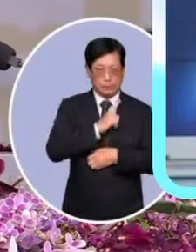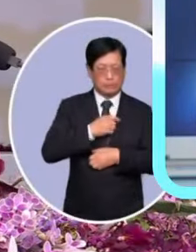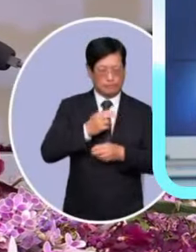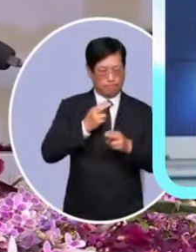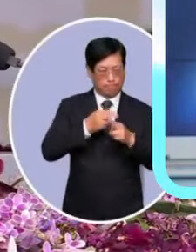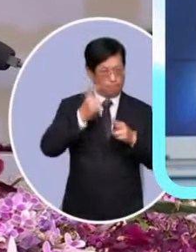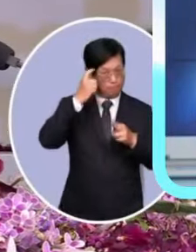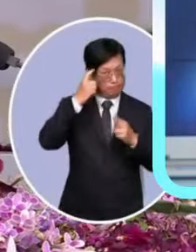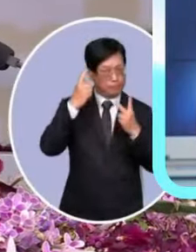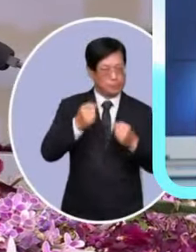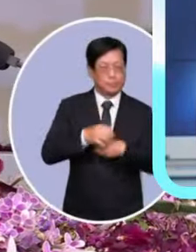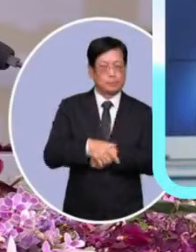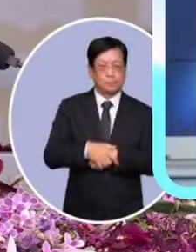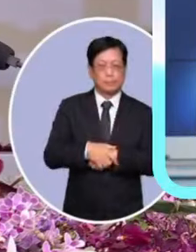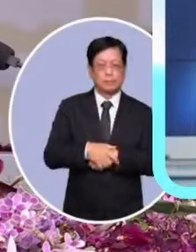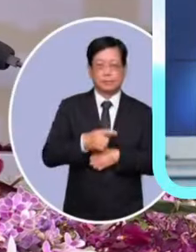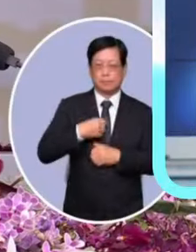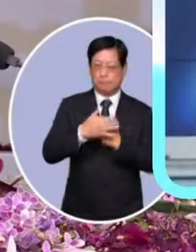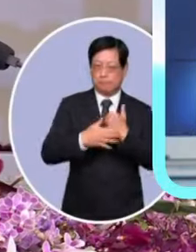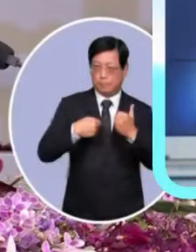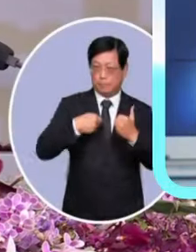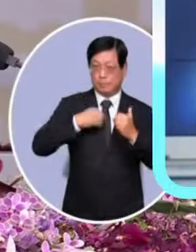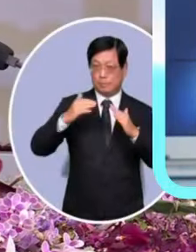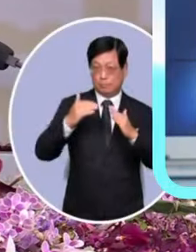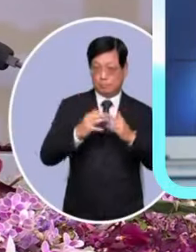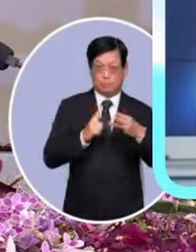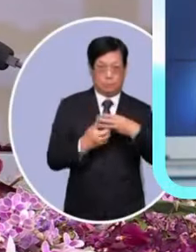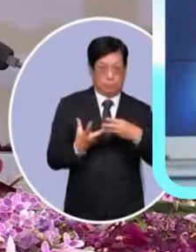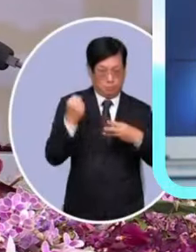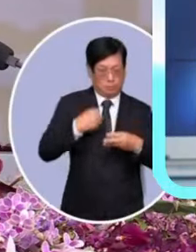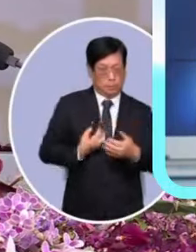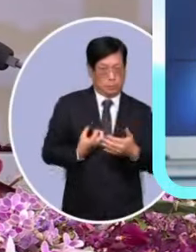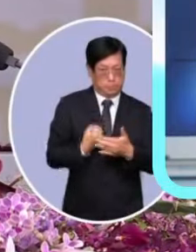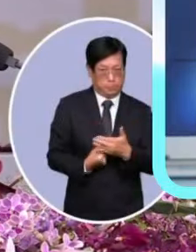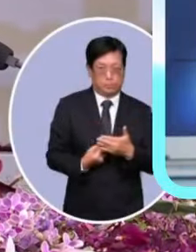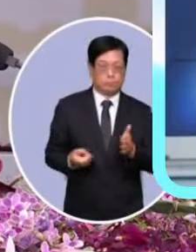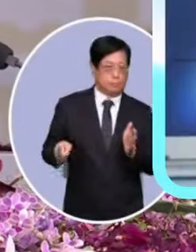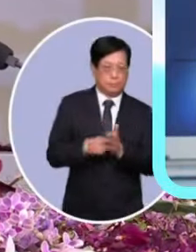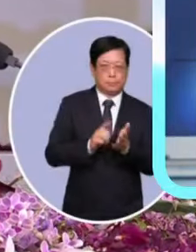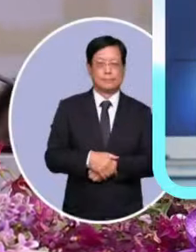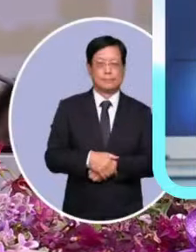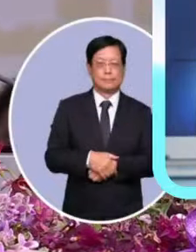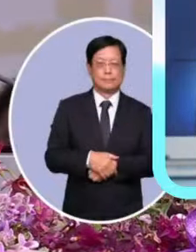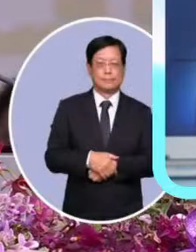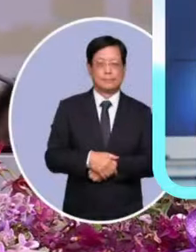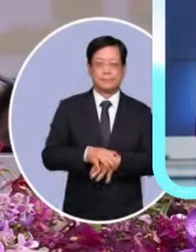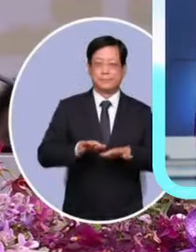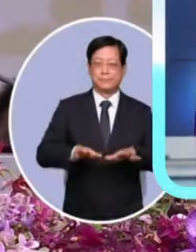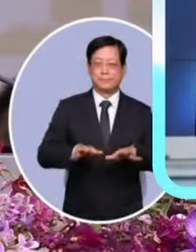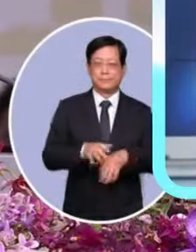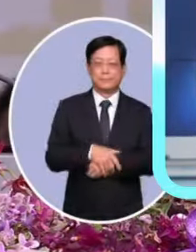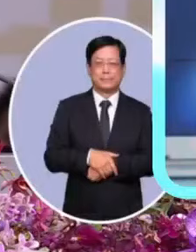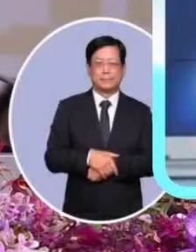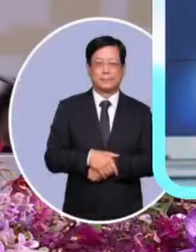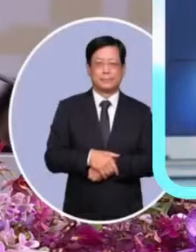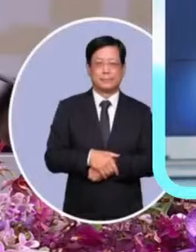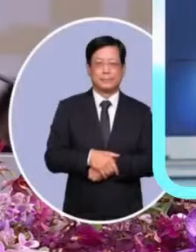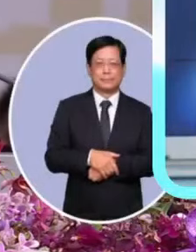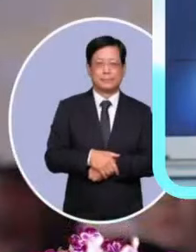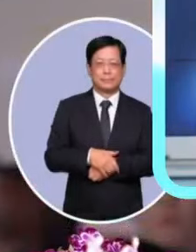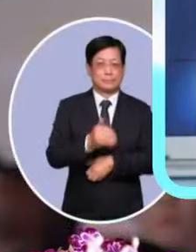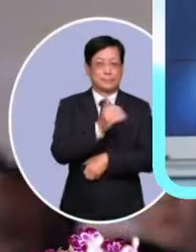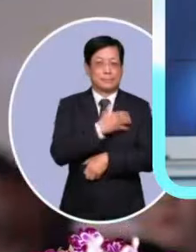不对？啊，然后我今天又看到你提的某某人啊，说今天赖清德大